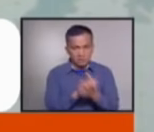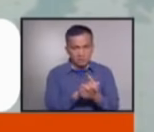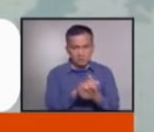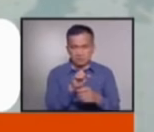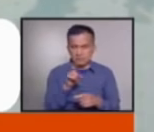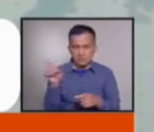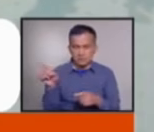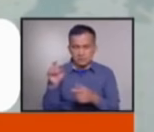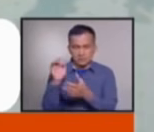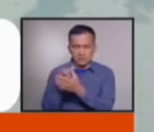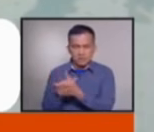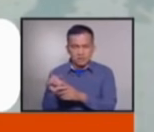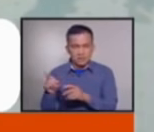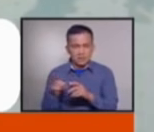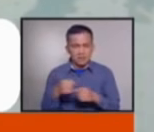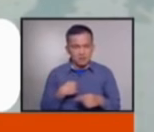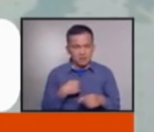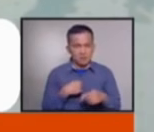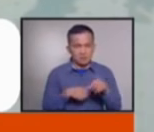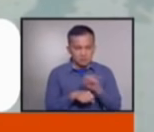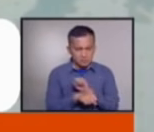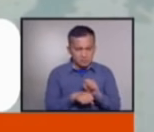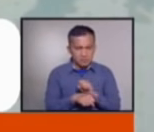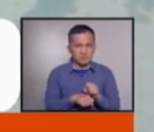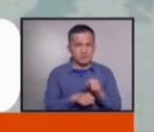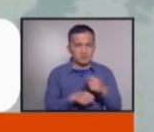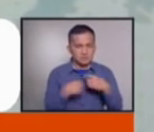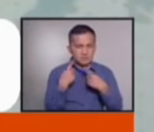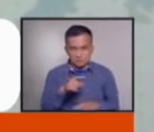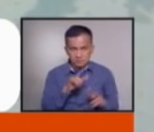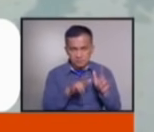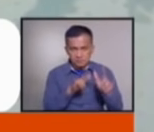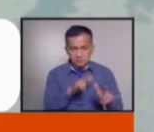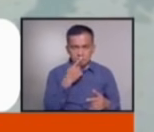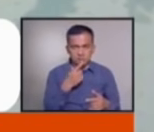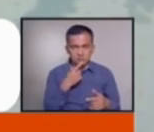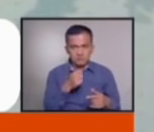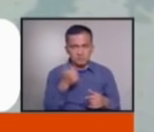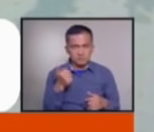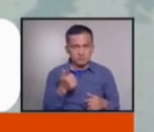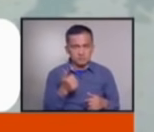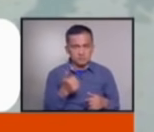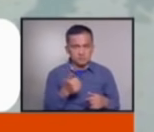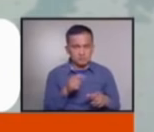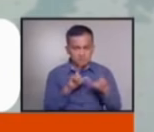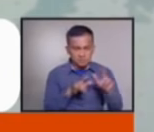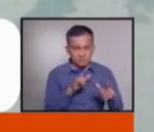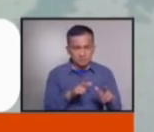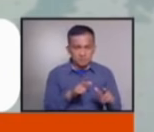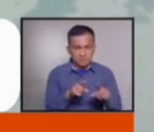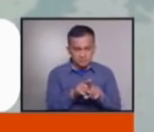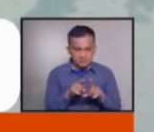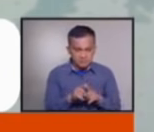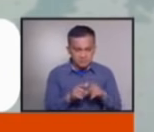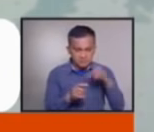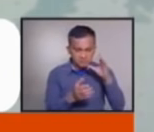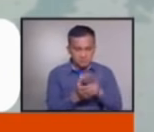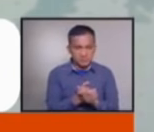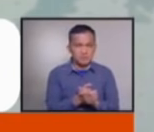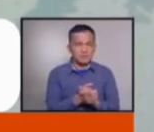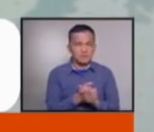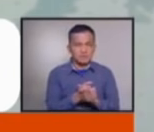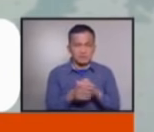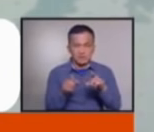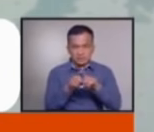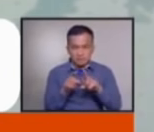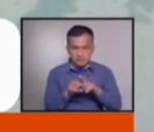asawa ko na yan, sir. Ako na lahat ang naghanap buhay sa pulpa, sir. Nagsama kami. Ano pa? Mapagmahal po siya, sir, bilang asawa, sir. Tapos yung sahod